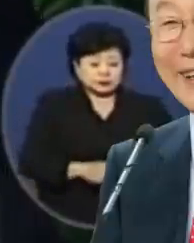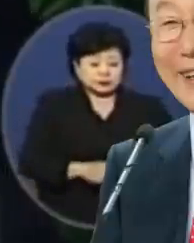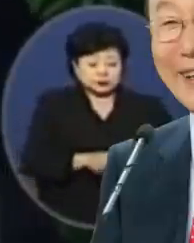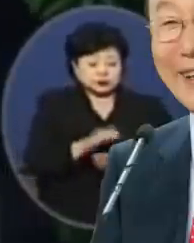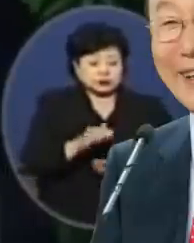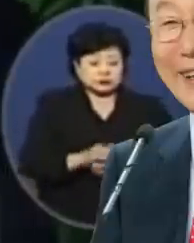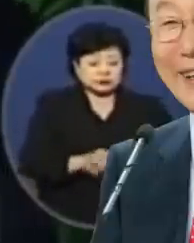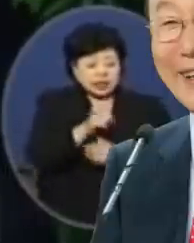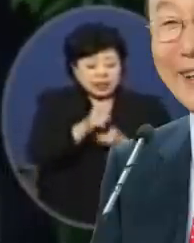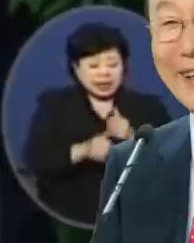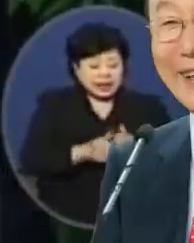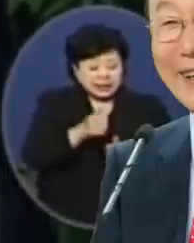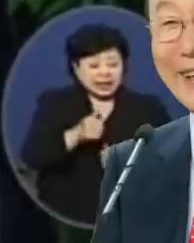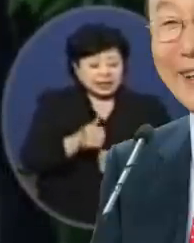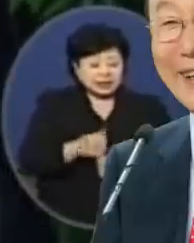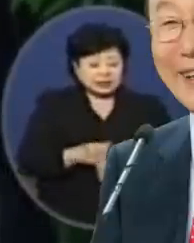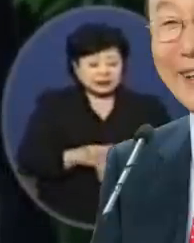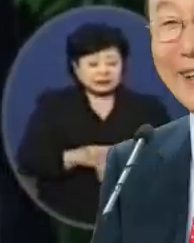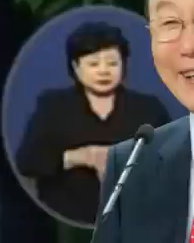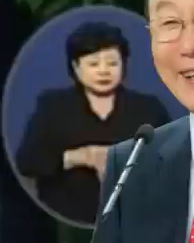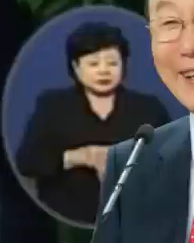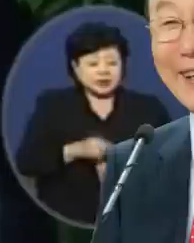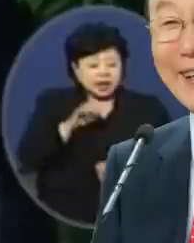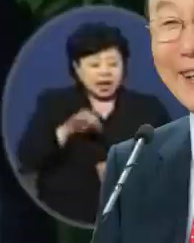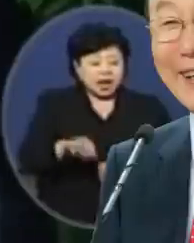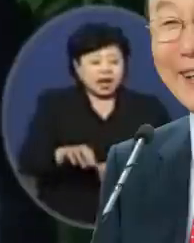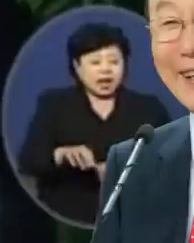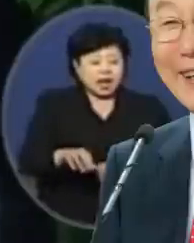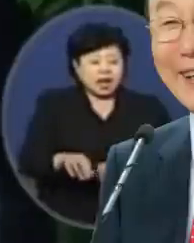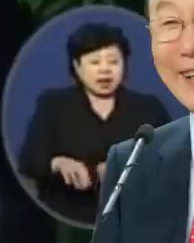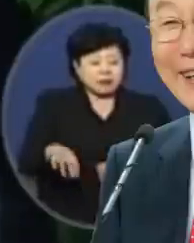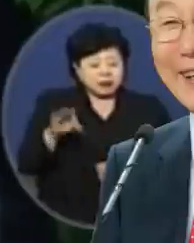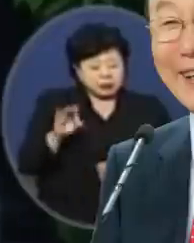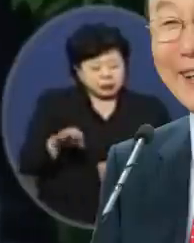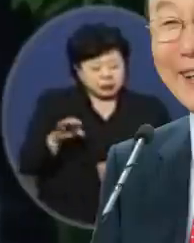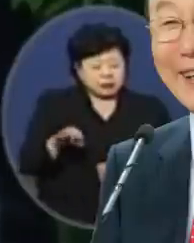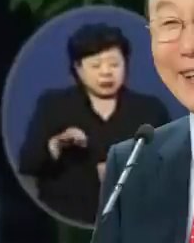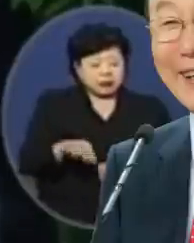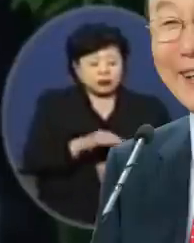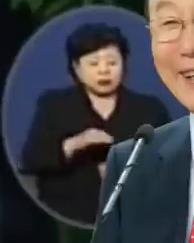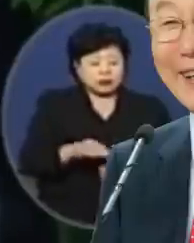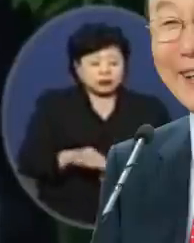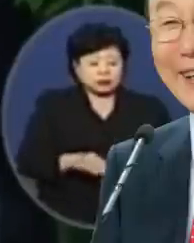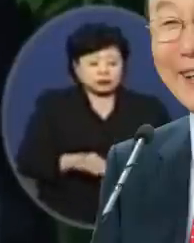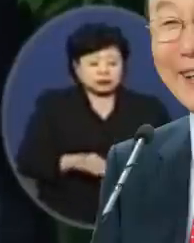우리 뭐 하만을 보면 주식기같이 보잘것 없지 않습니까? 그는 우리를